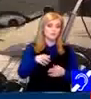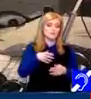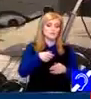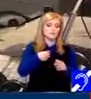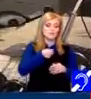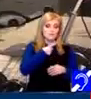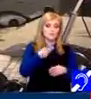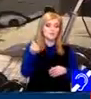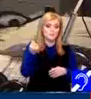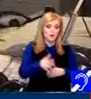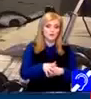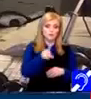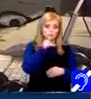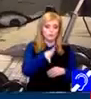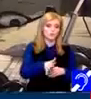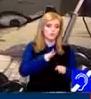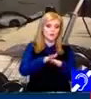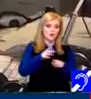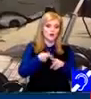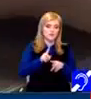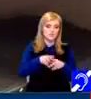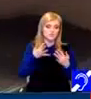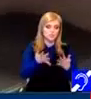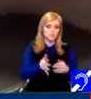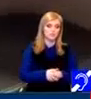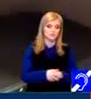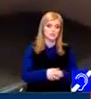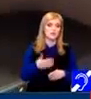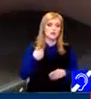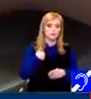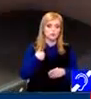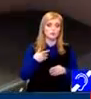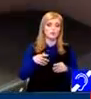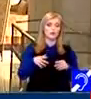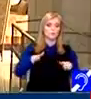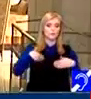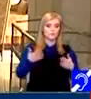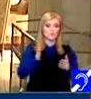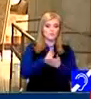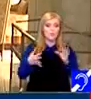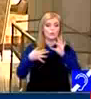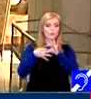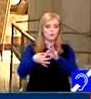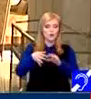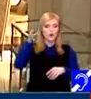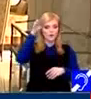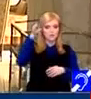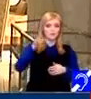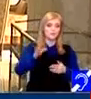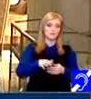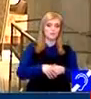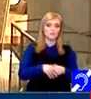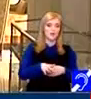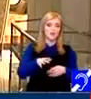pot pune în aplicare această prevedere. Noi ne-am propus o colaborare cu Academia de Știință cu privire la